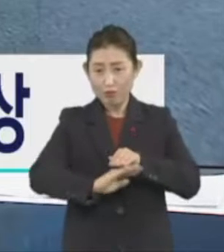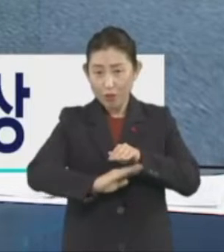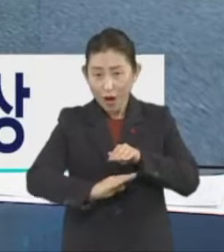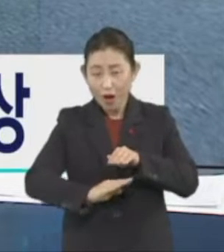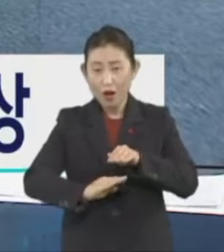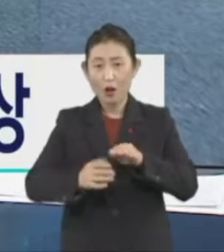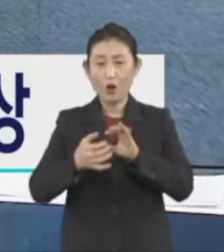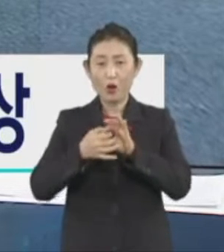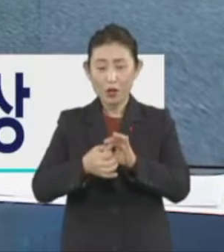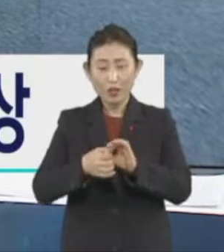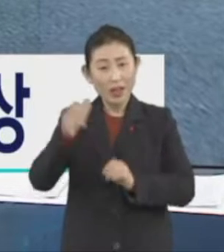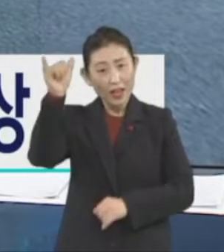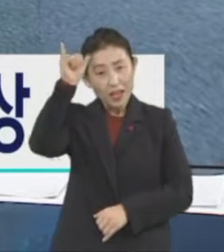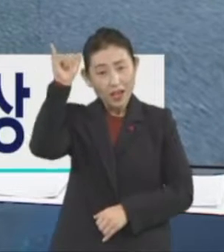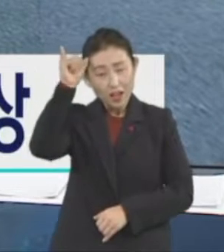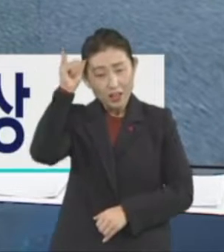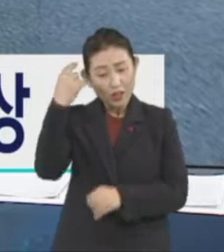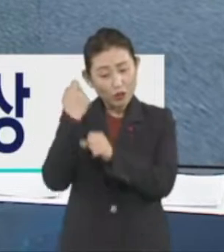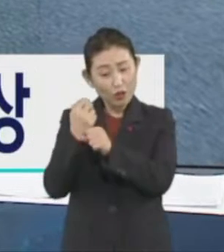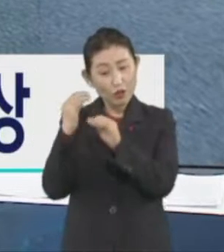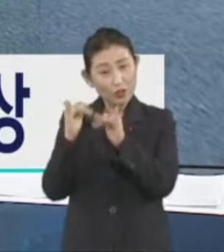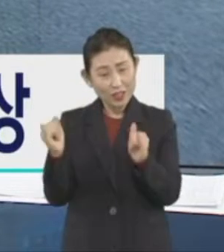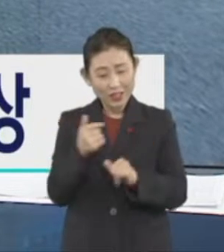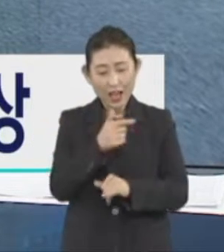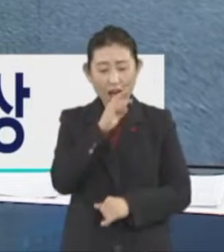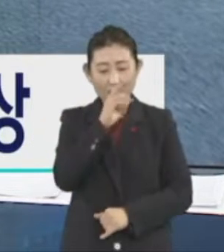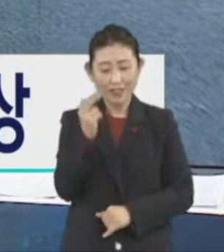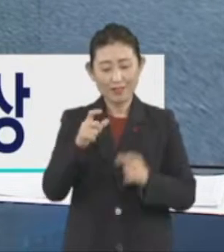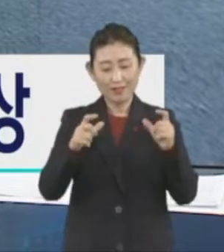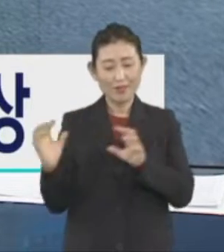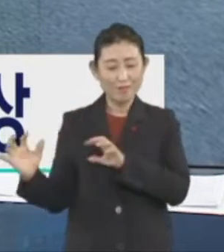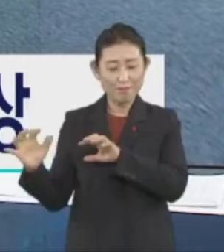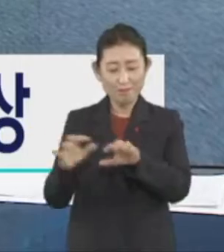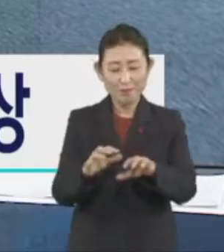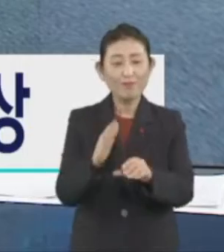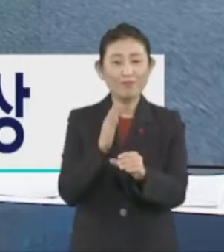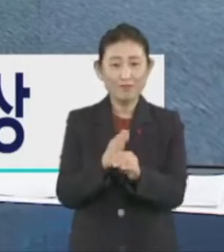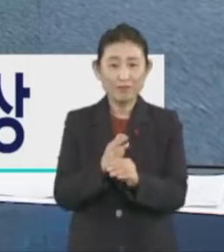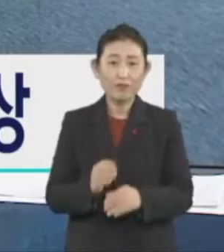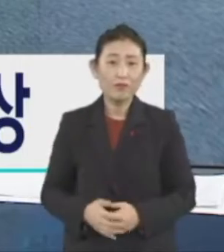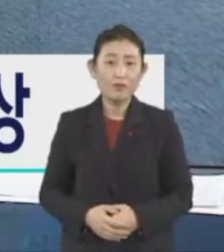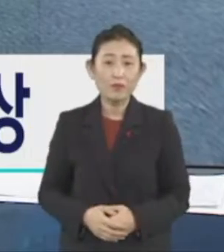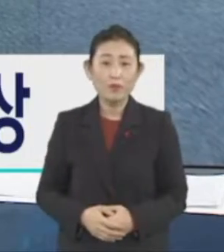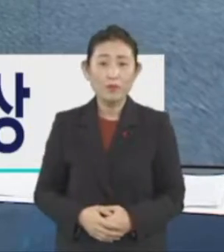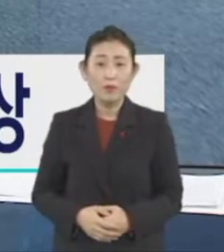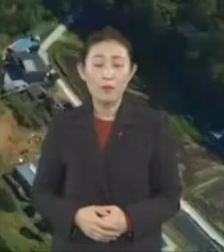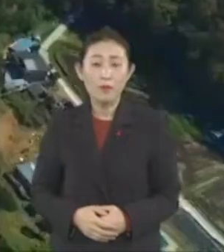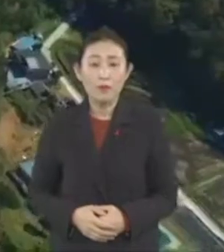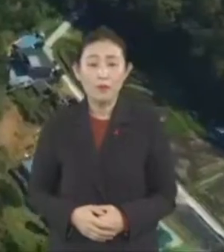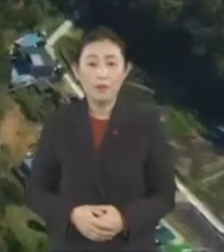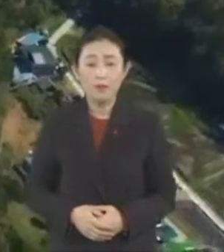개발하는 연구 인력들까지 대거 아산으로 모이고 있습니다. 김세범 기자입니다.